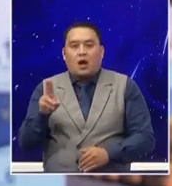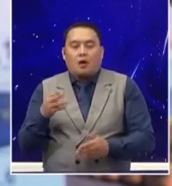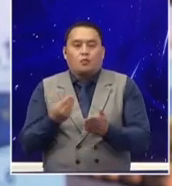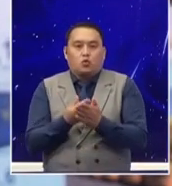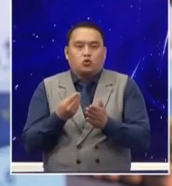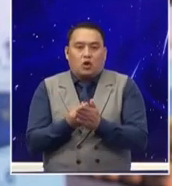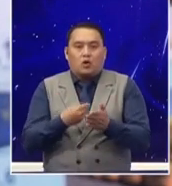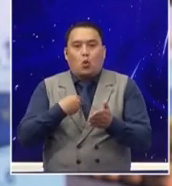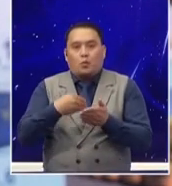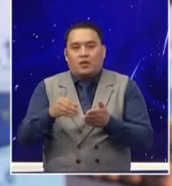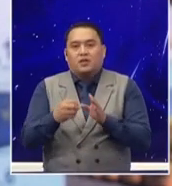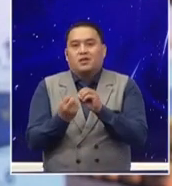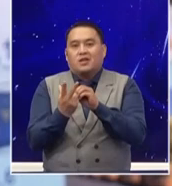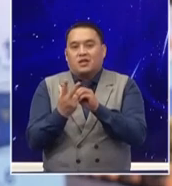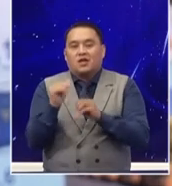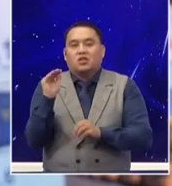приобрели